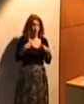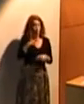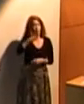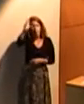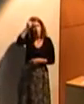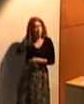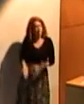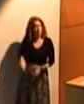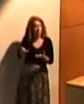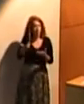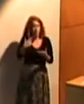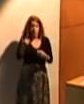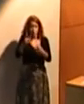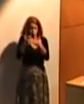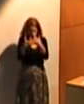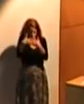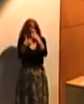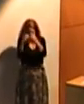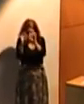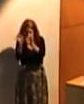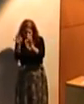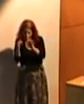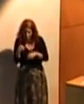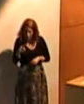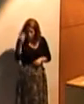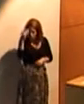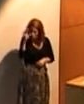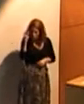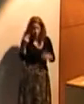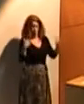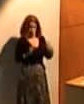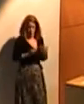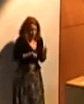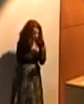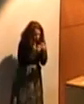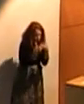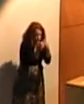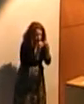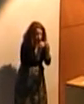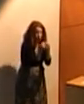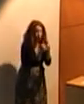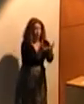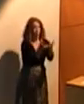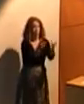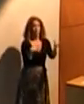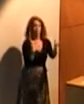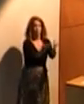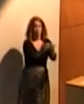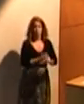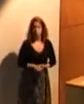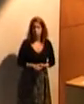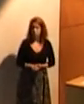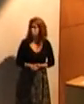je vais devenir un horloger qui va fabriquer d'autres horloge de plus en plus complexes jusqu'à ce que leurs lois je finisse par devenir du vivant et